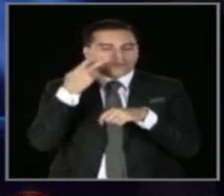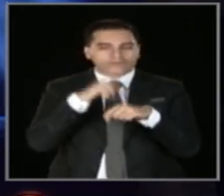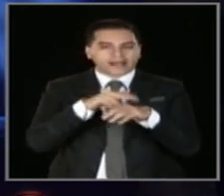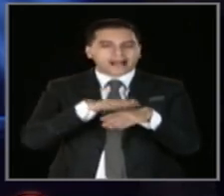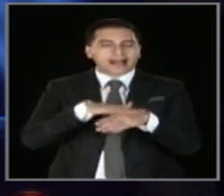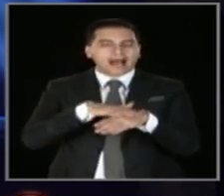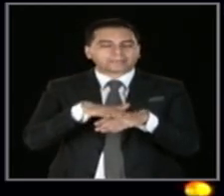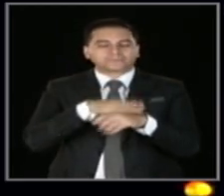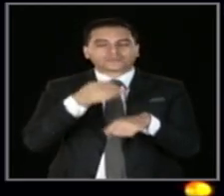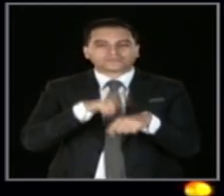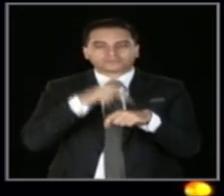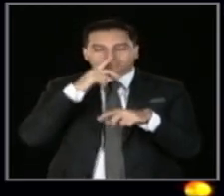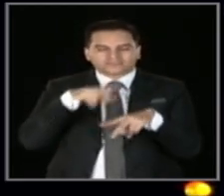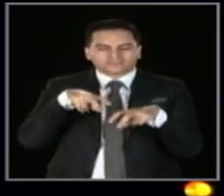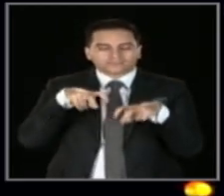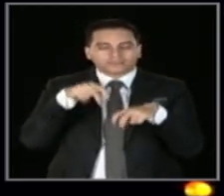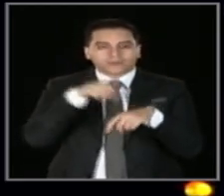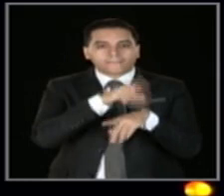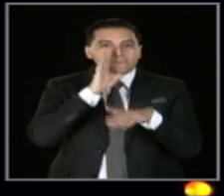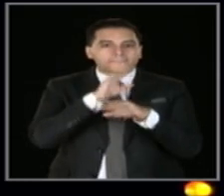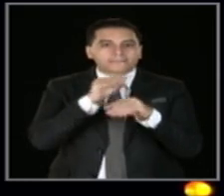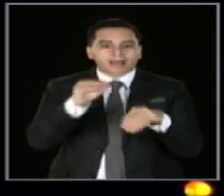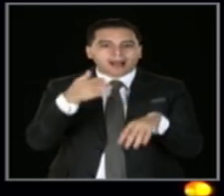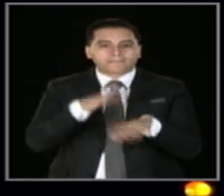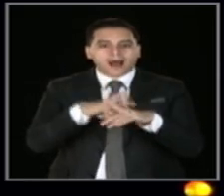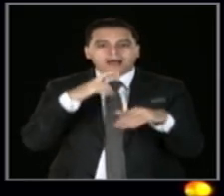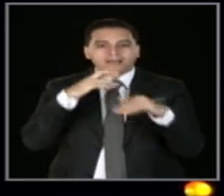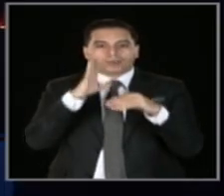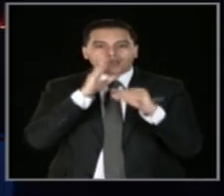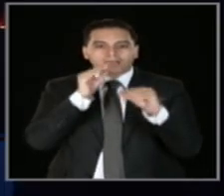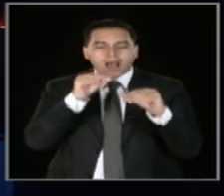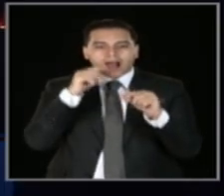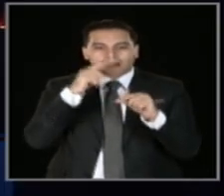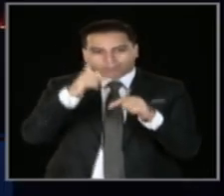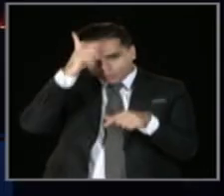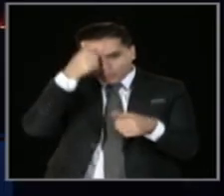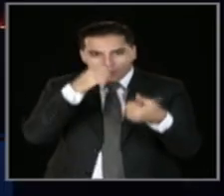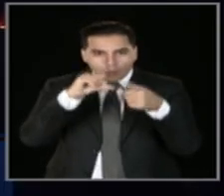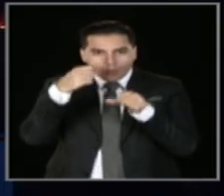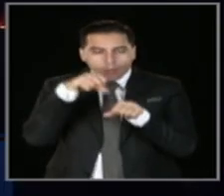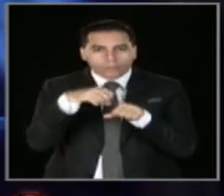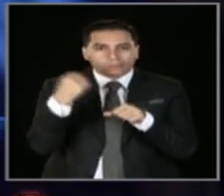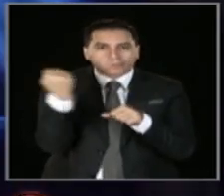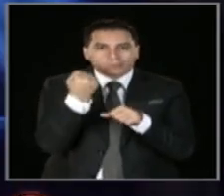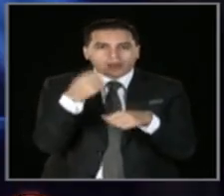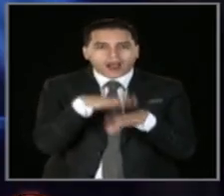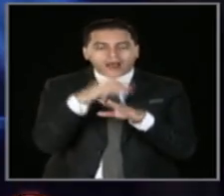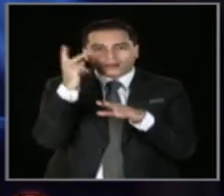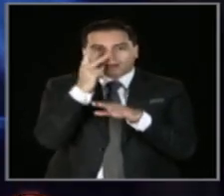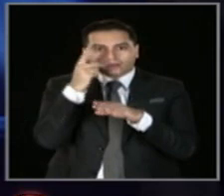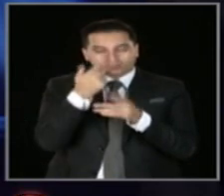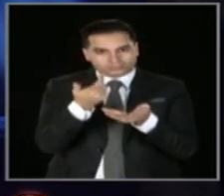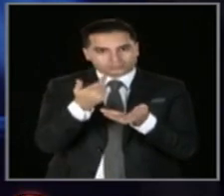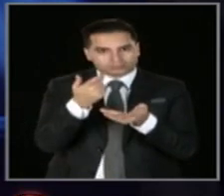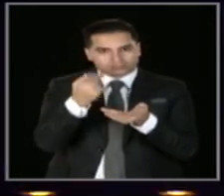في تذوق. هما بيعلموهم بالطرق دي، بيعلموهم كيمياء حيوية من خلال الحواس التانية.